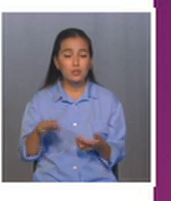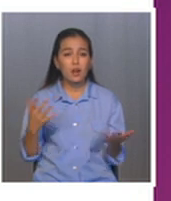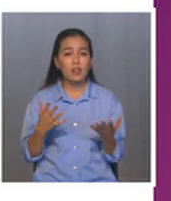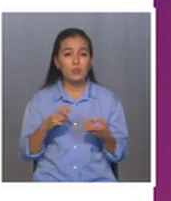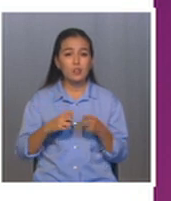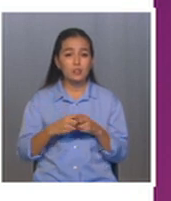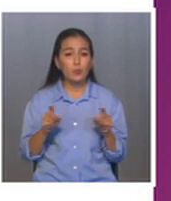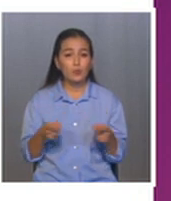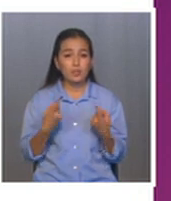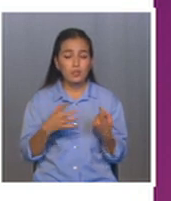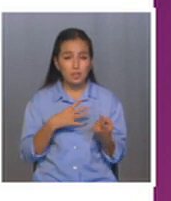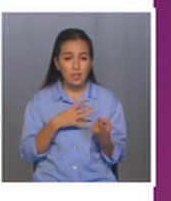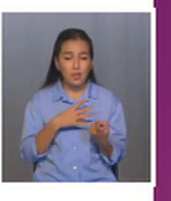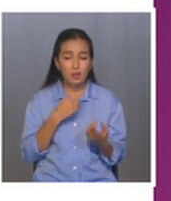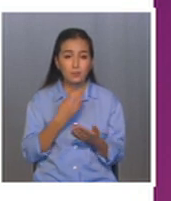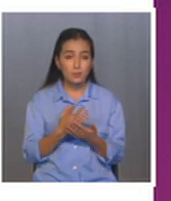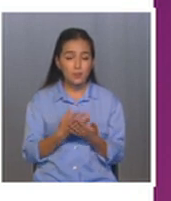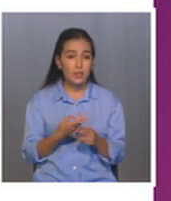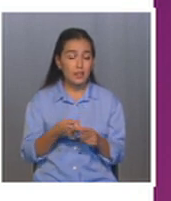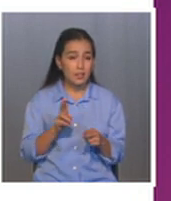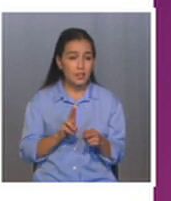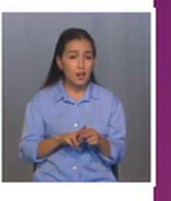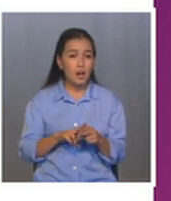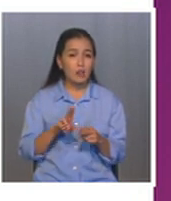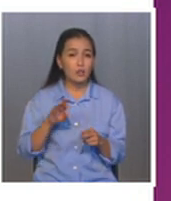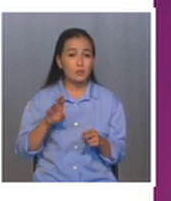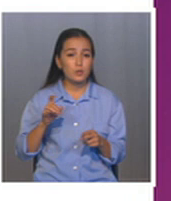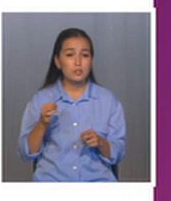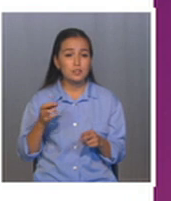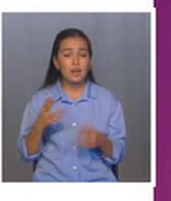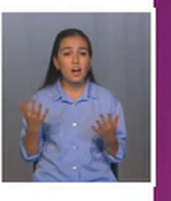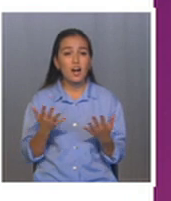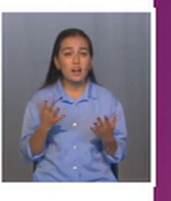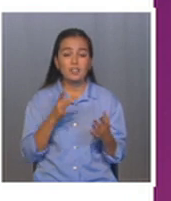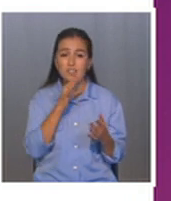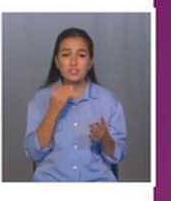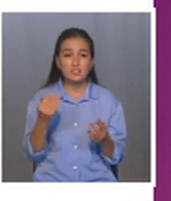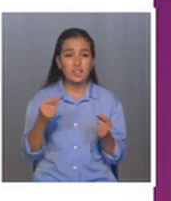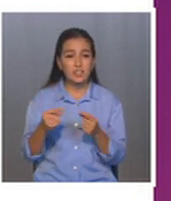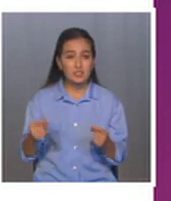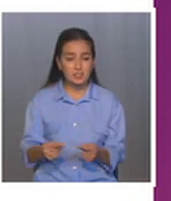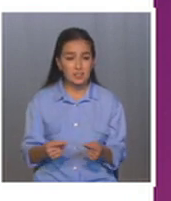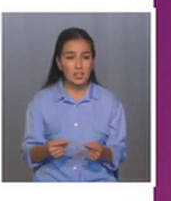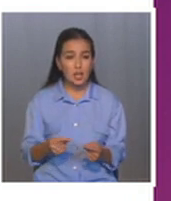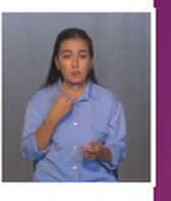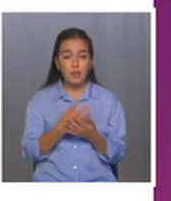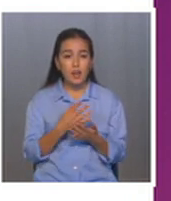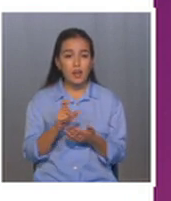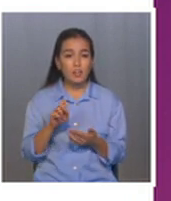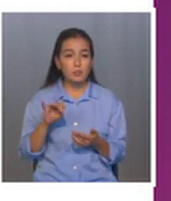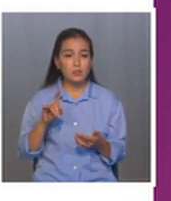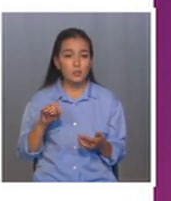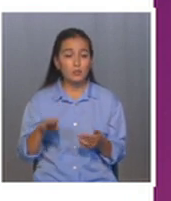көтерілген? Берілген эпизод композицияның қай кезеңіне сәйкес келеді? Берілген эпизодқа